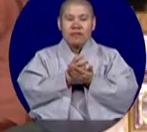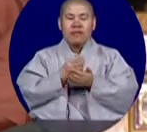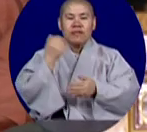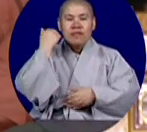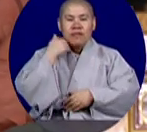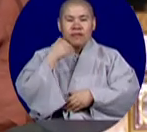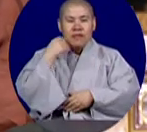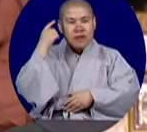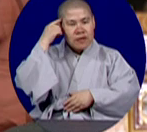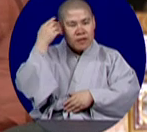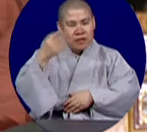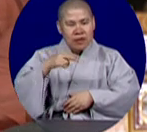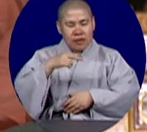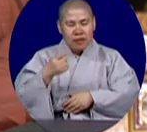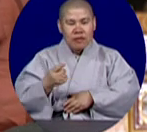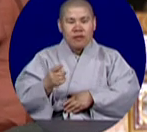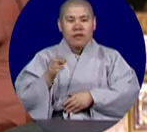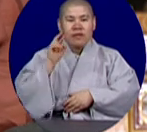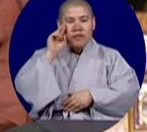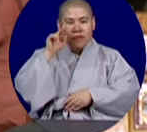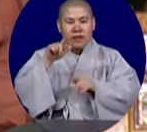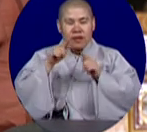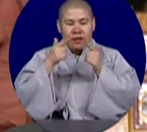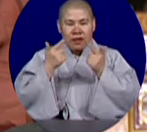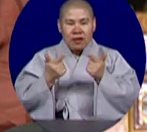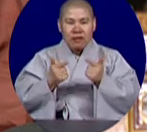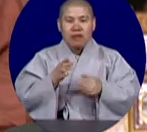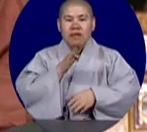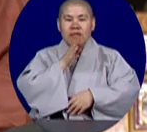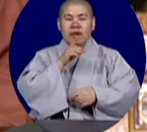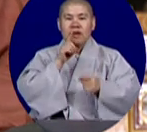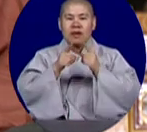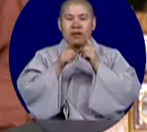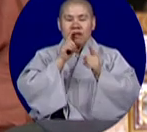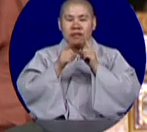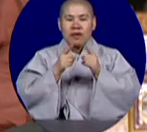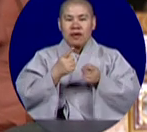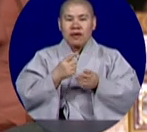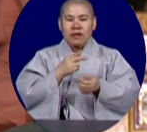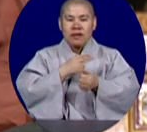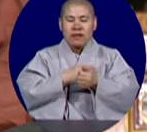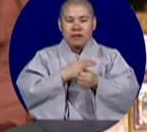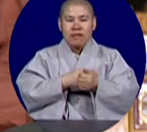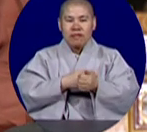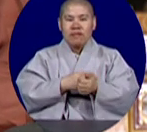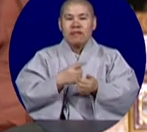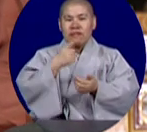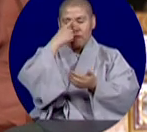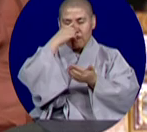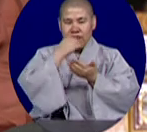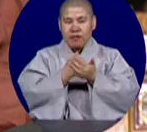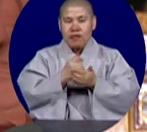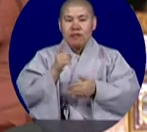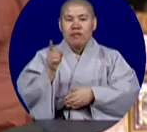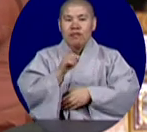누가 질문해도 하나도 틀리지 않고 옳게 말한 그 도인은 뭐가 됩니까? 이렇게 물었거든.